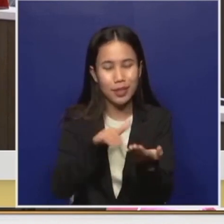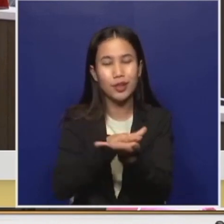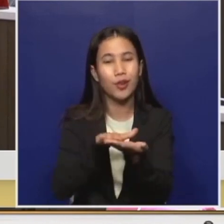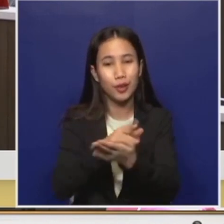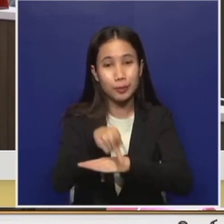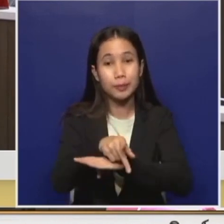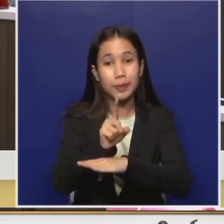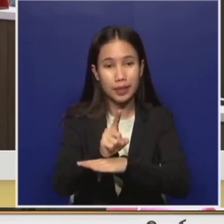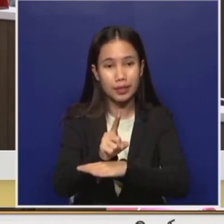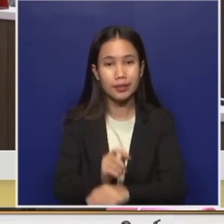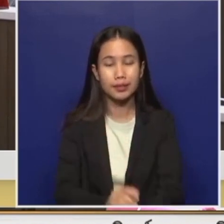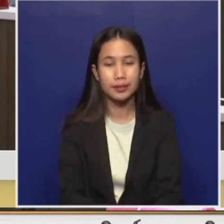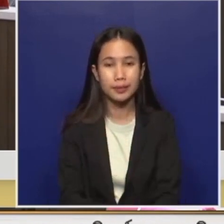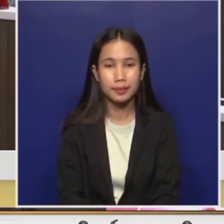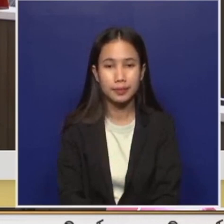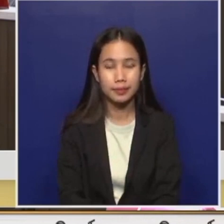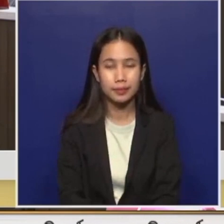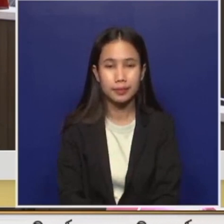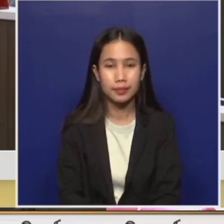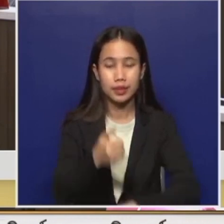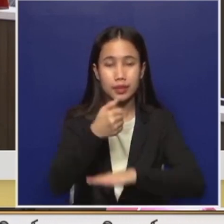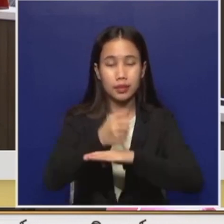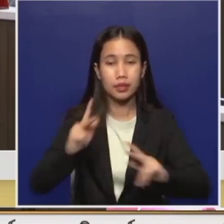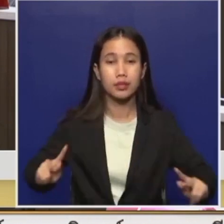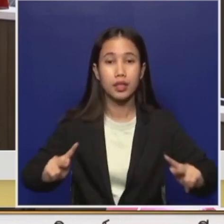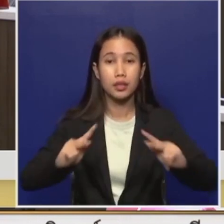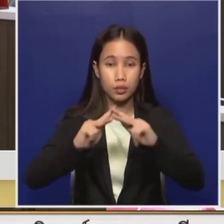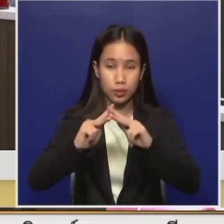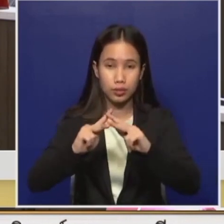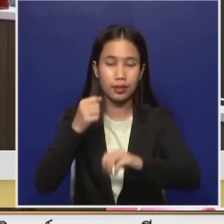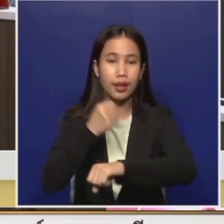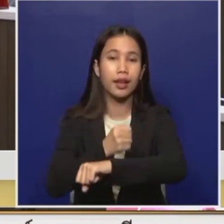ัคือทานลำตีุชชาตชมกล่นสุช